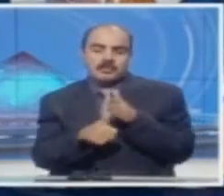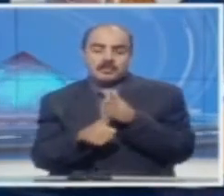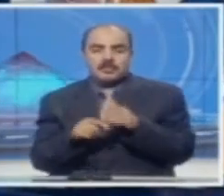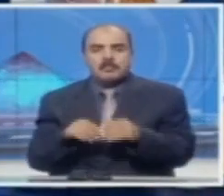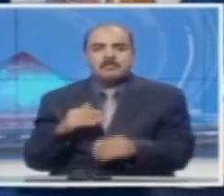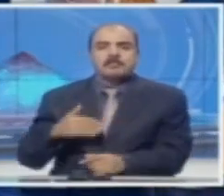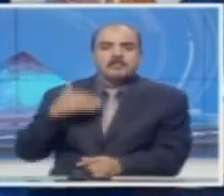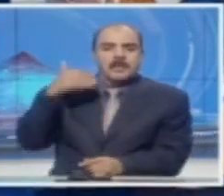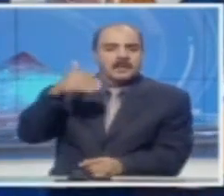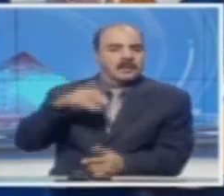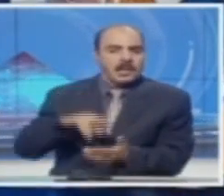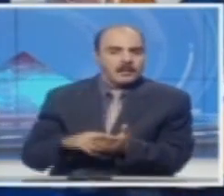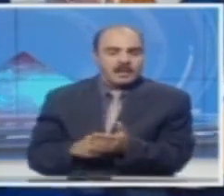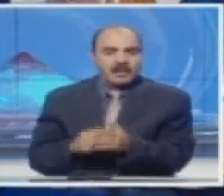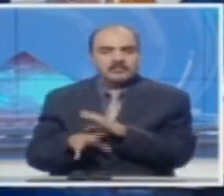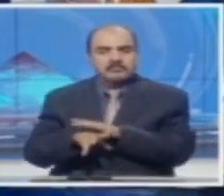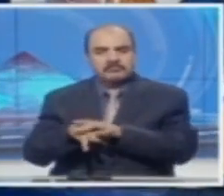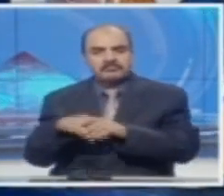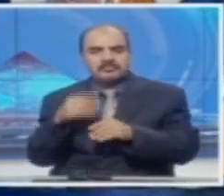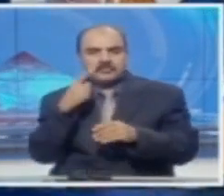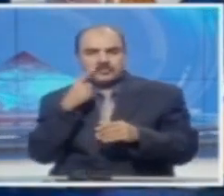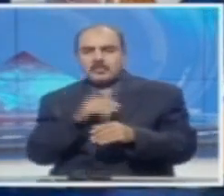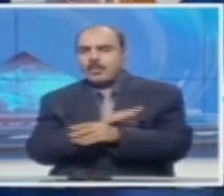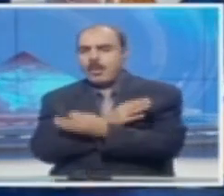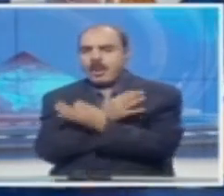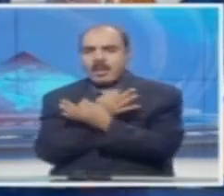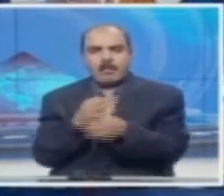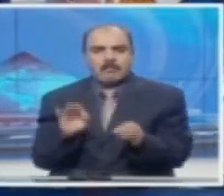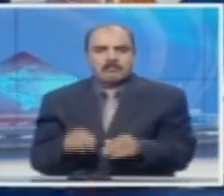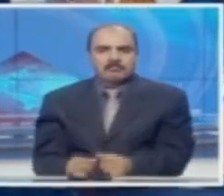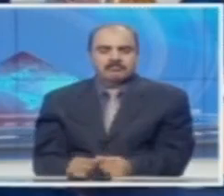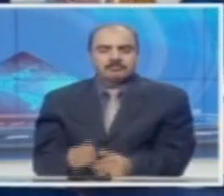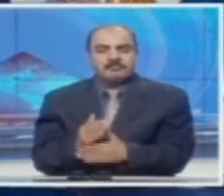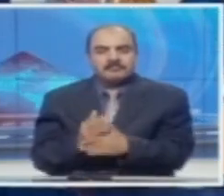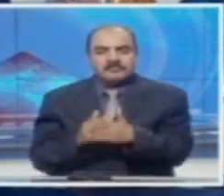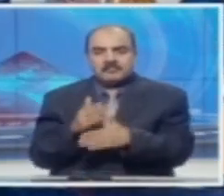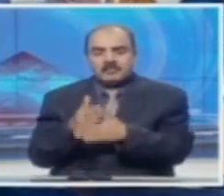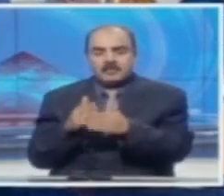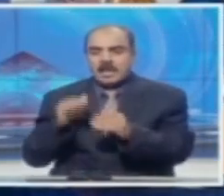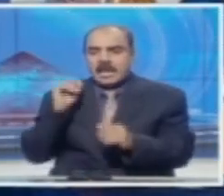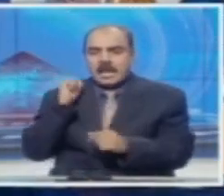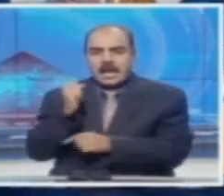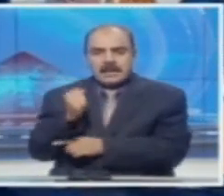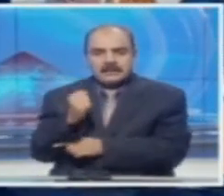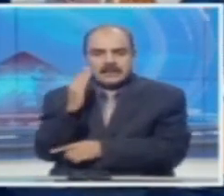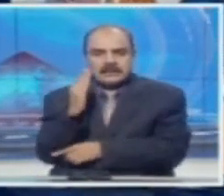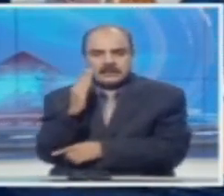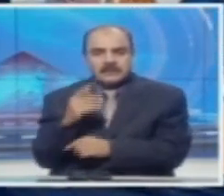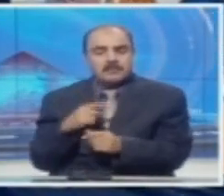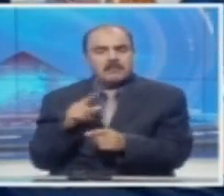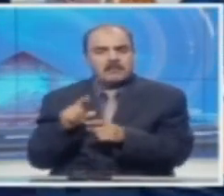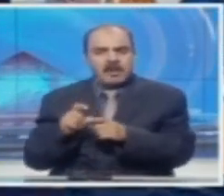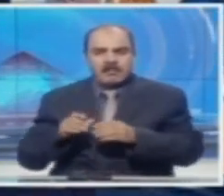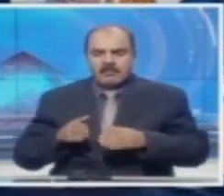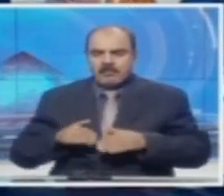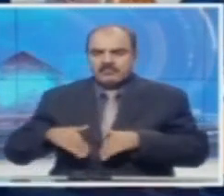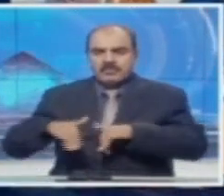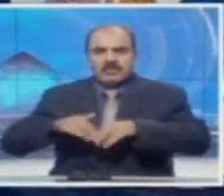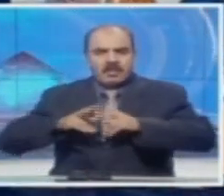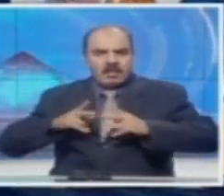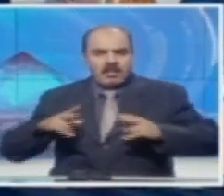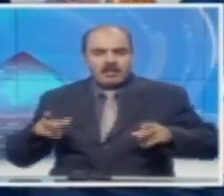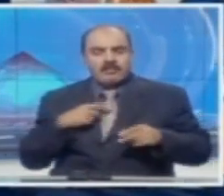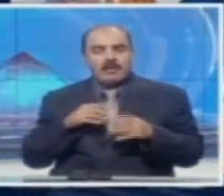الحالية والمستقبلية للمشروع من كافة العناصر ومكونات البنية الأساسية. كما شهد الاجتماع